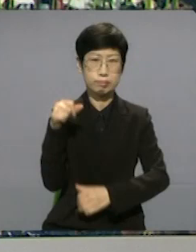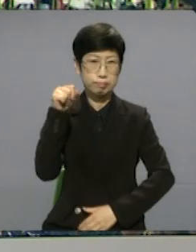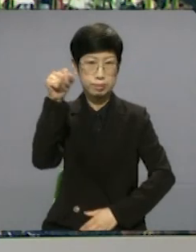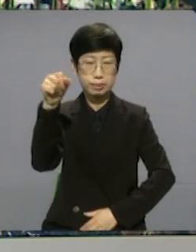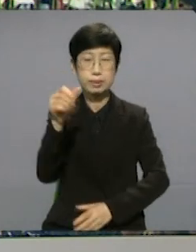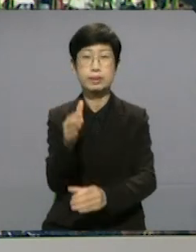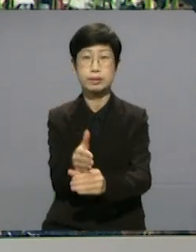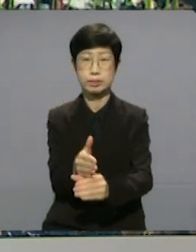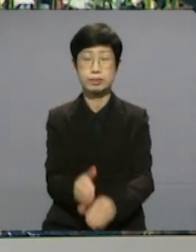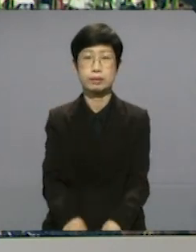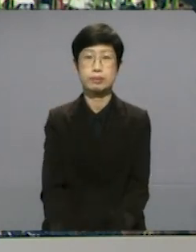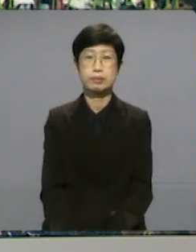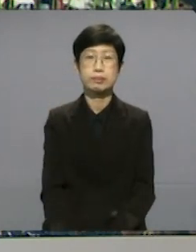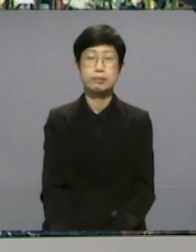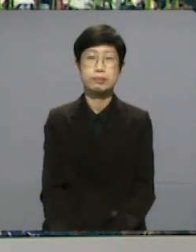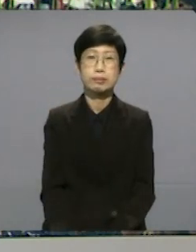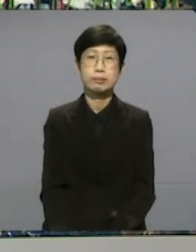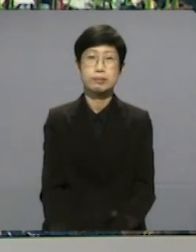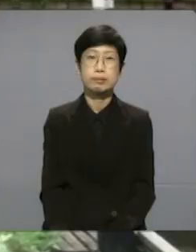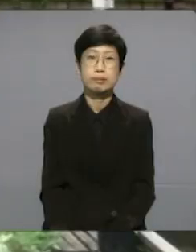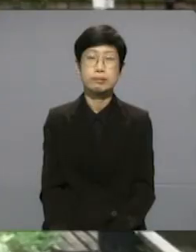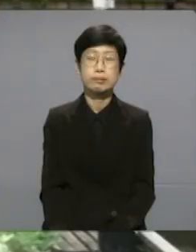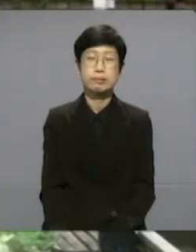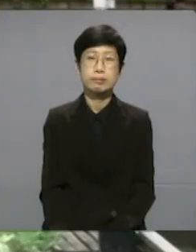정진호 월드 리포터입니다